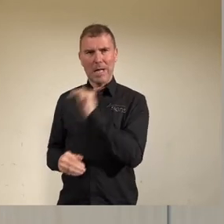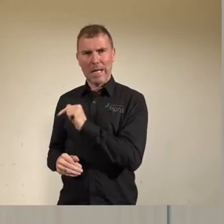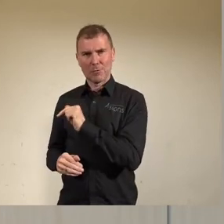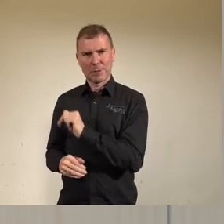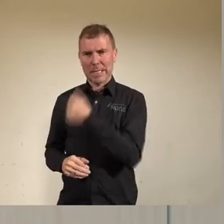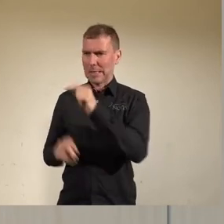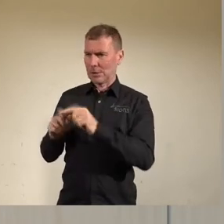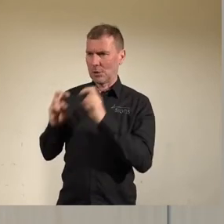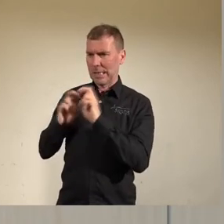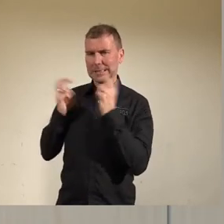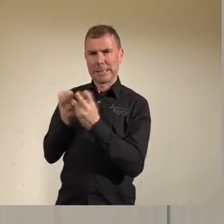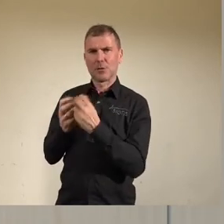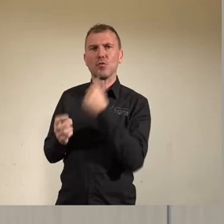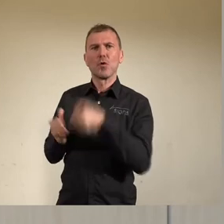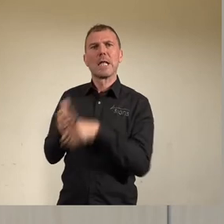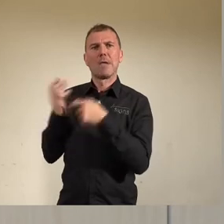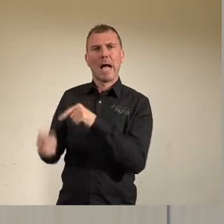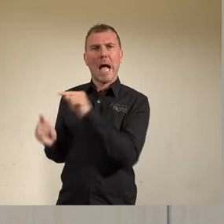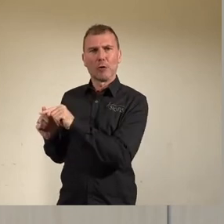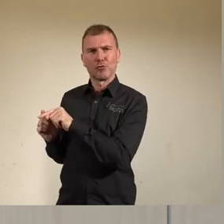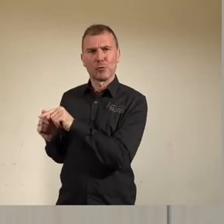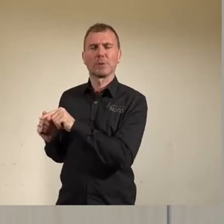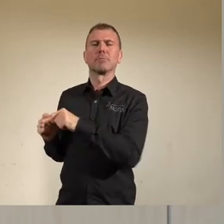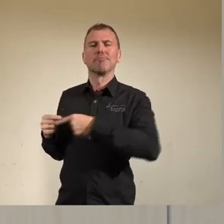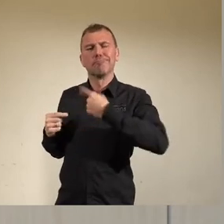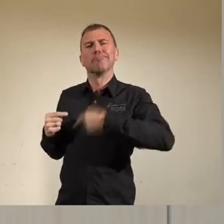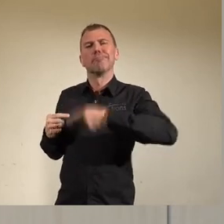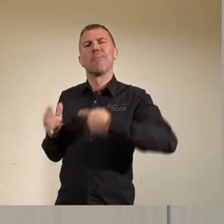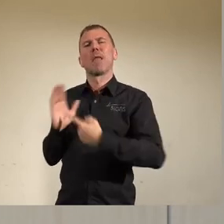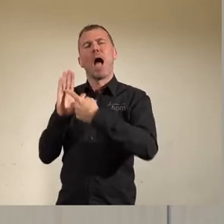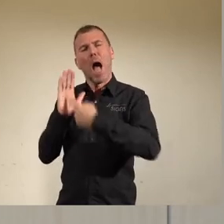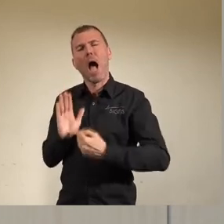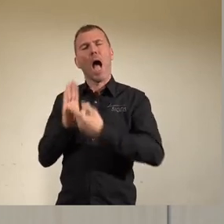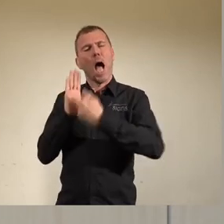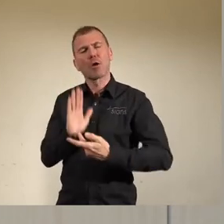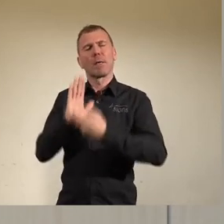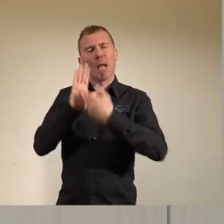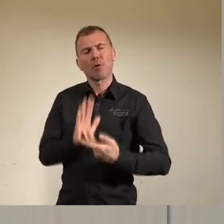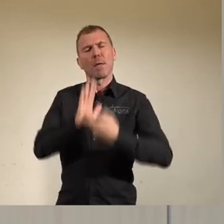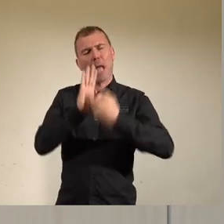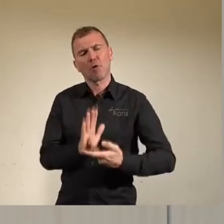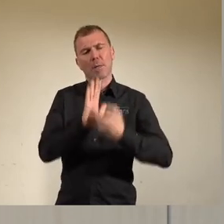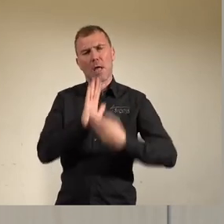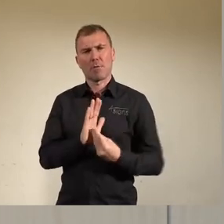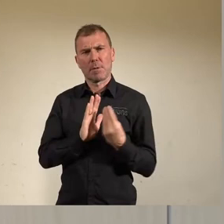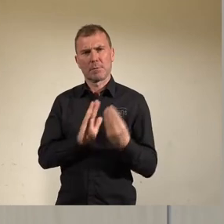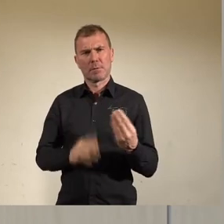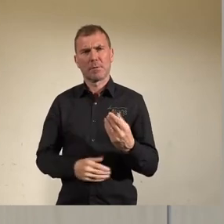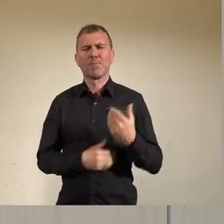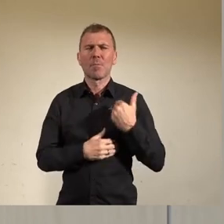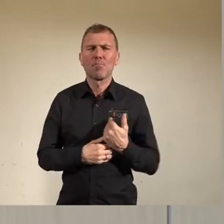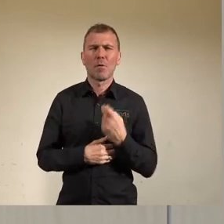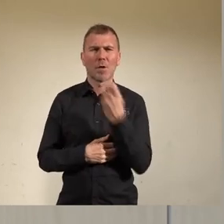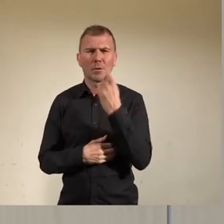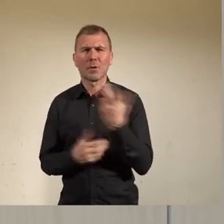ersten Sondersitzung des Jugendhilfeausschusses an, über eine kontinuierliche Argumentationsleistung im Ausschuss mit mühevollem Suchen, was